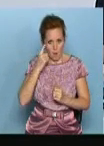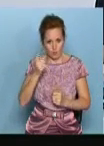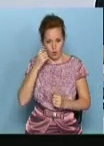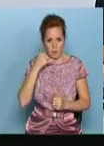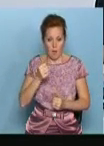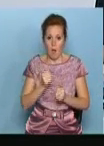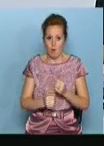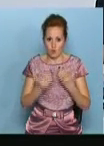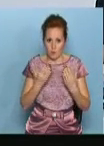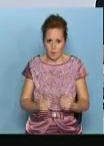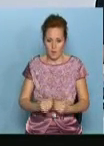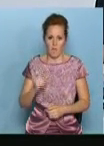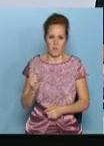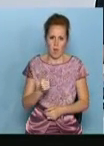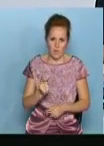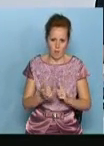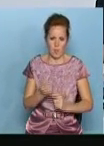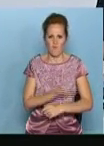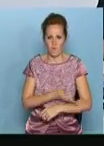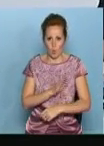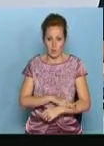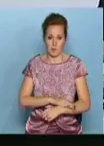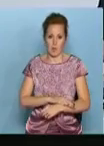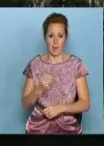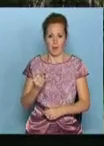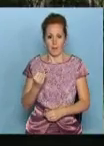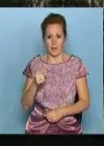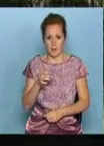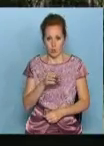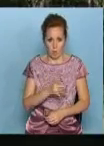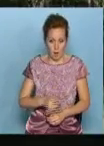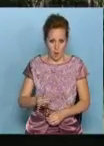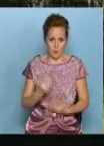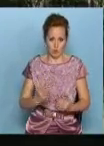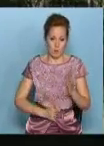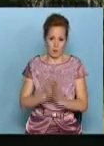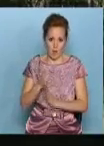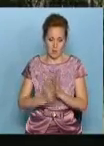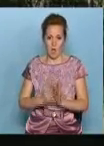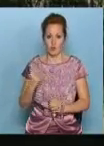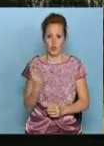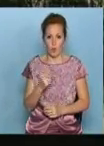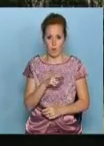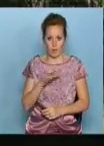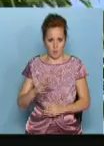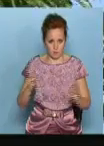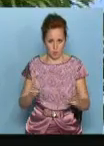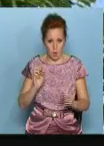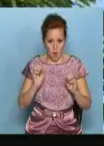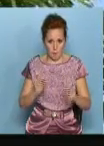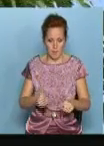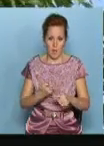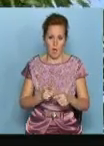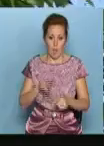в Завьяловском, Воткинском, Киясовском и Игринском районах. Сейчас в лесах Удмуртии введен 4-й класс пожароопасности. Это еще не